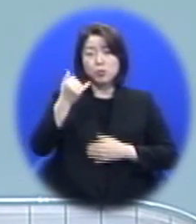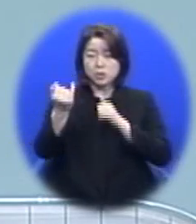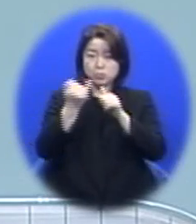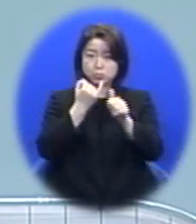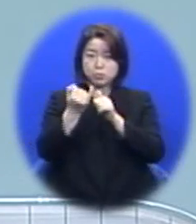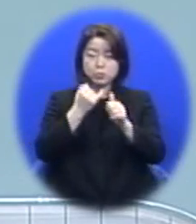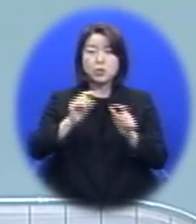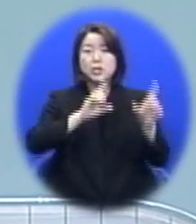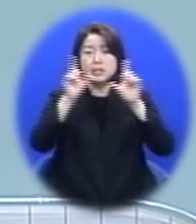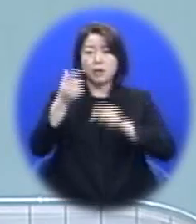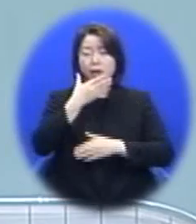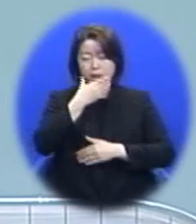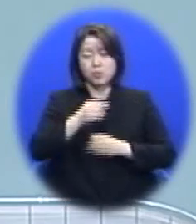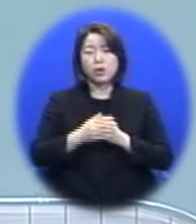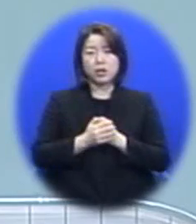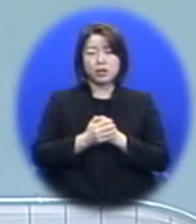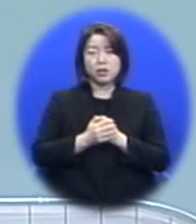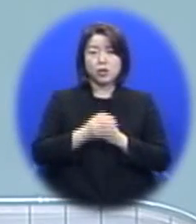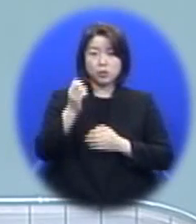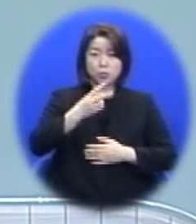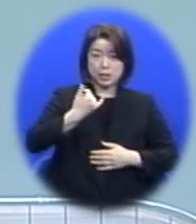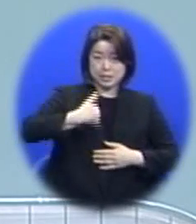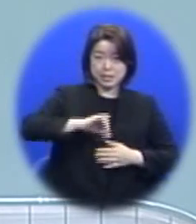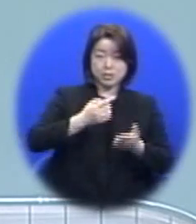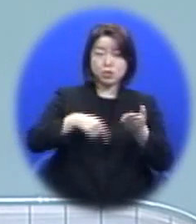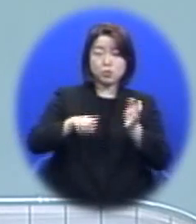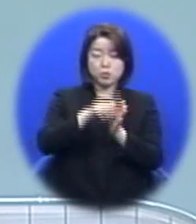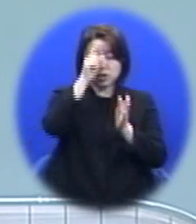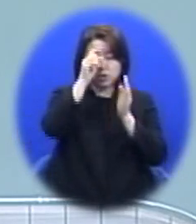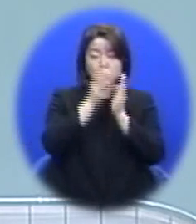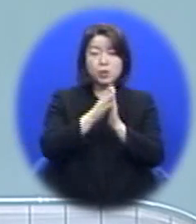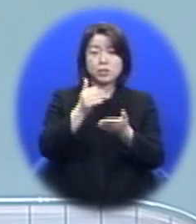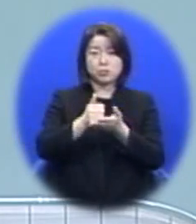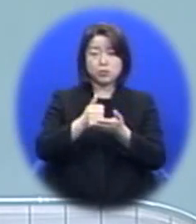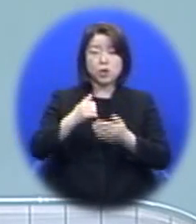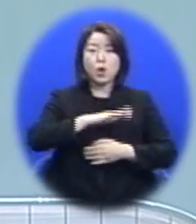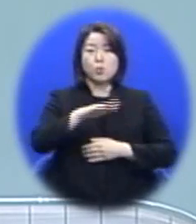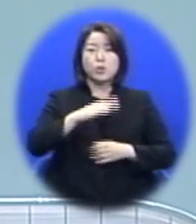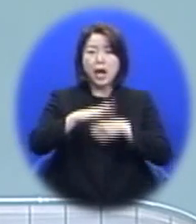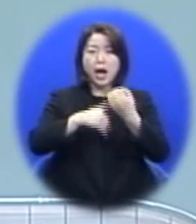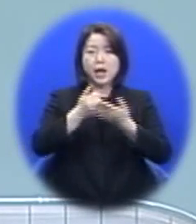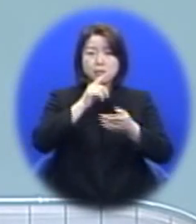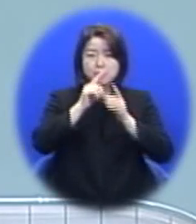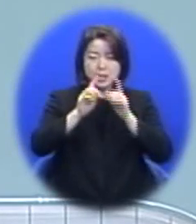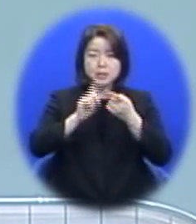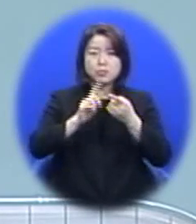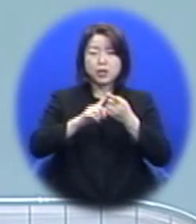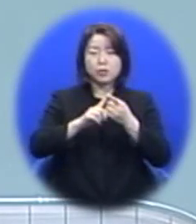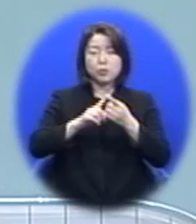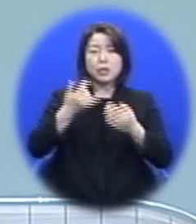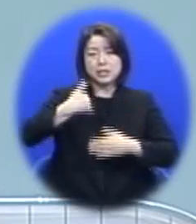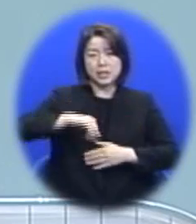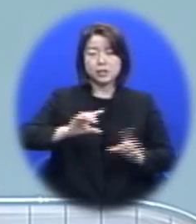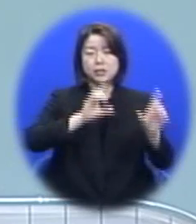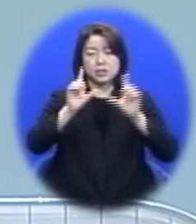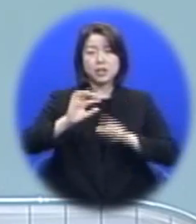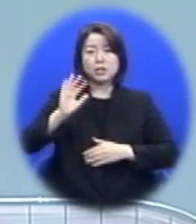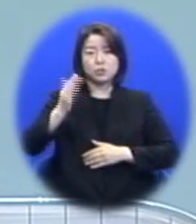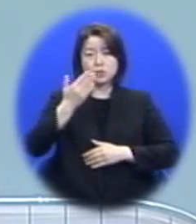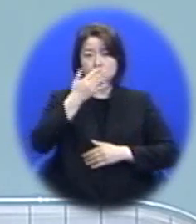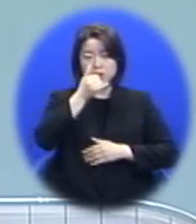행복하기를 자녀들을 위해서 기도하실 분들 우리 하나님 말씀대로 우리 자녀들이 살도록 기도하시기